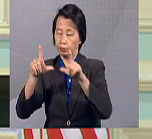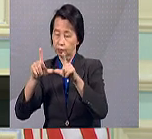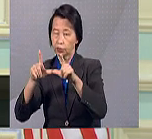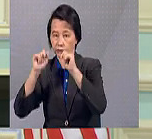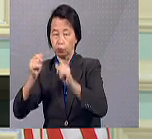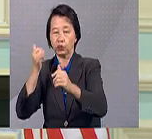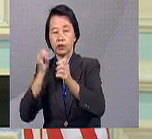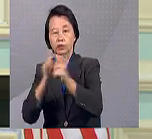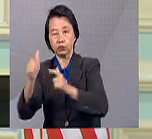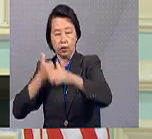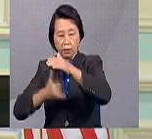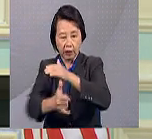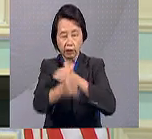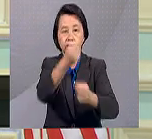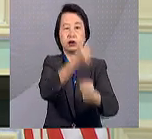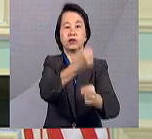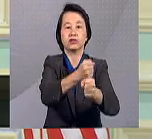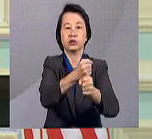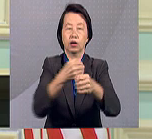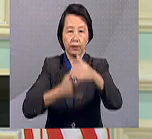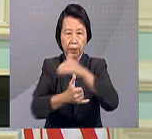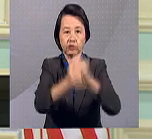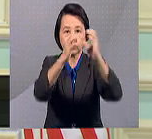pekerjaan. Itu masuk secara sah.